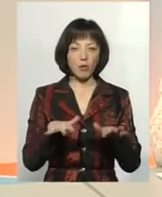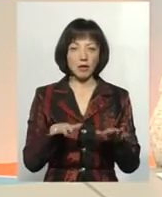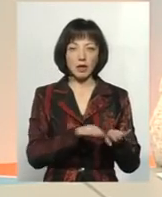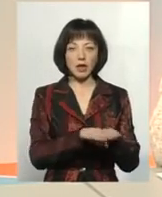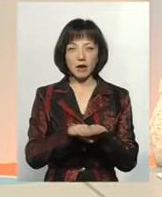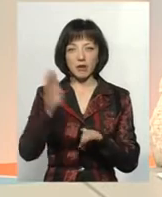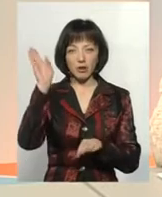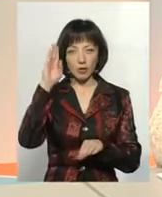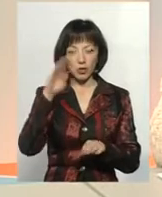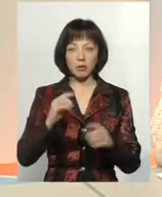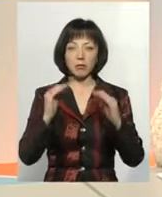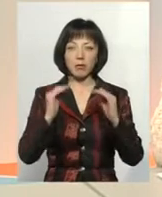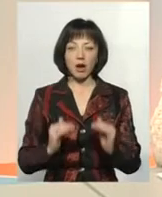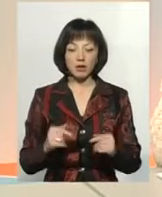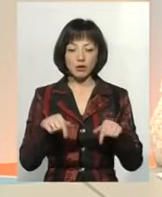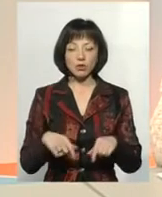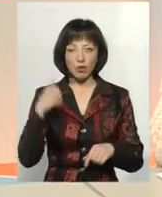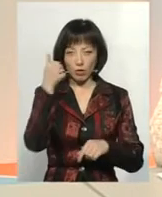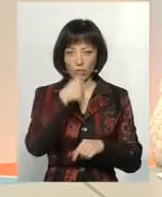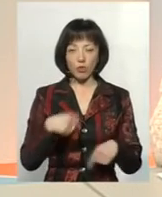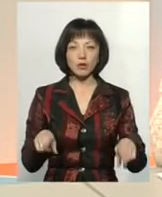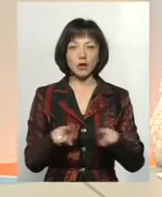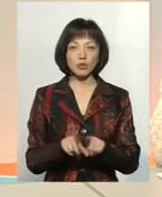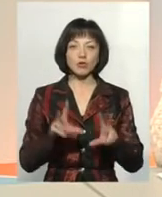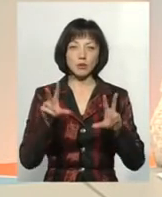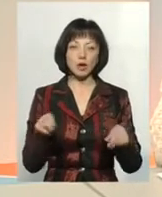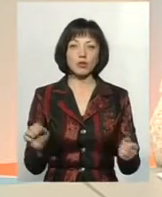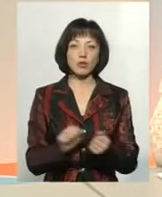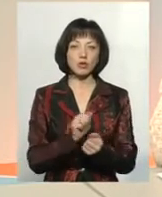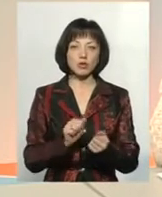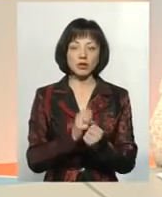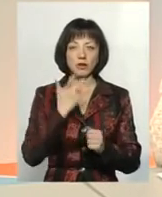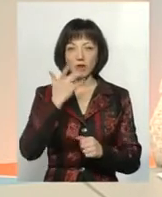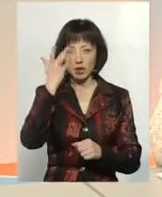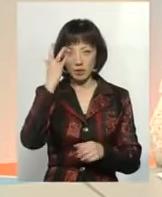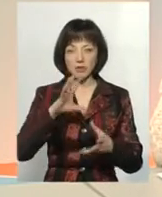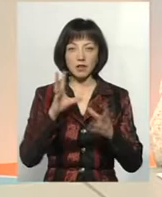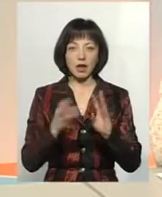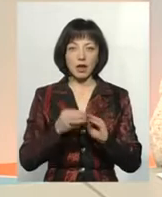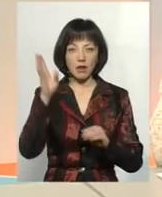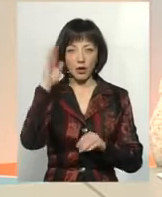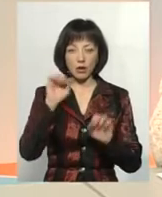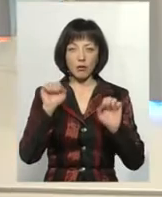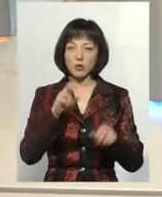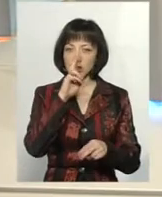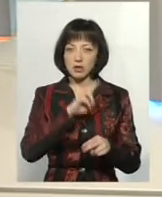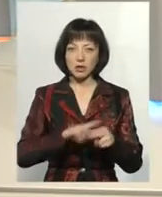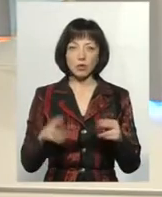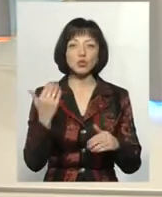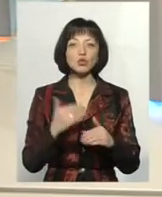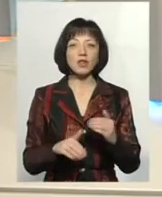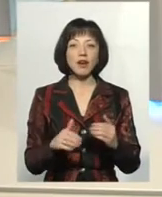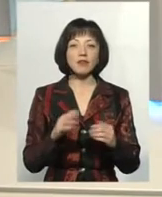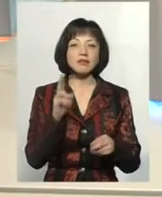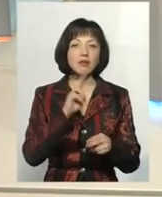води в криницях падає. Цього року також обіцяють посушливе літо. Тобто взагалі вода може зникнути? Вона вже зникає.